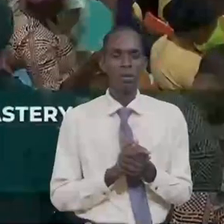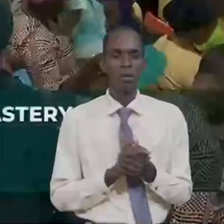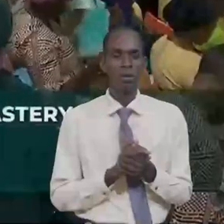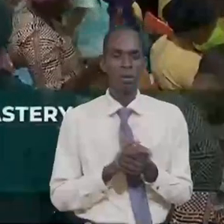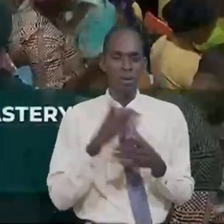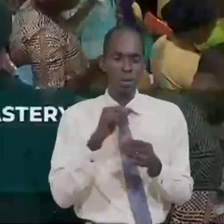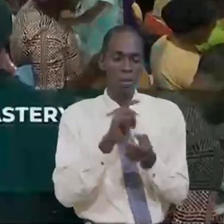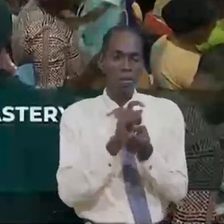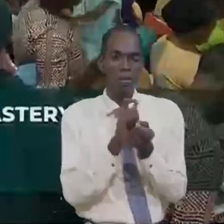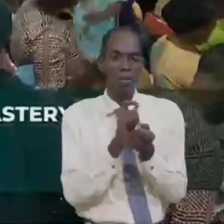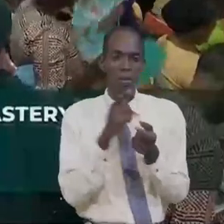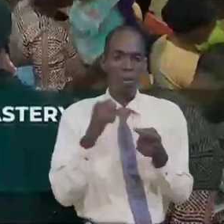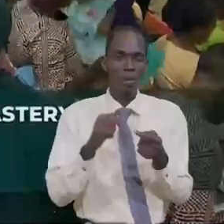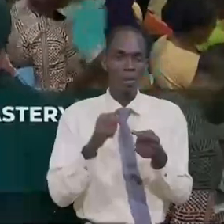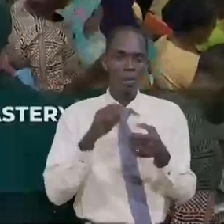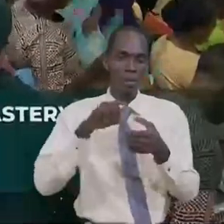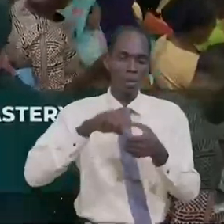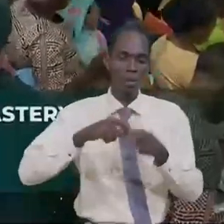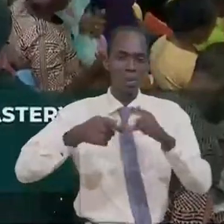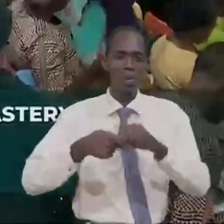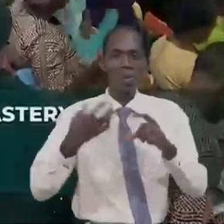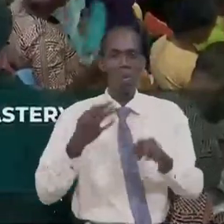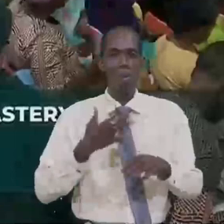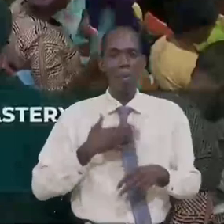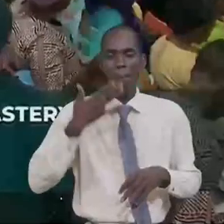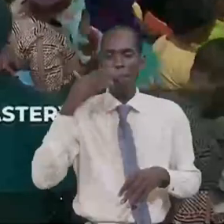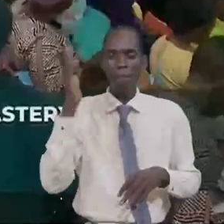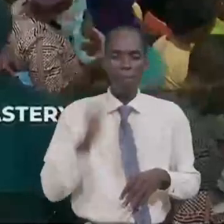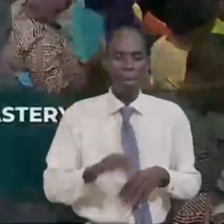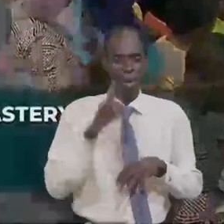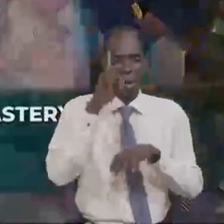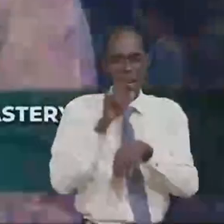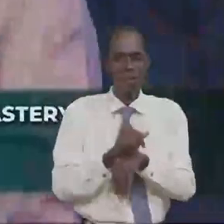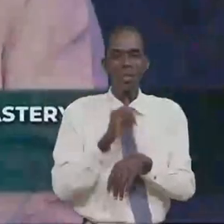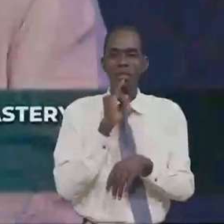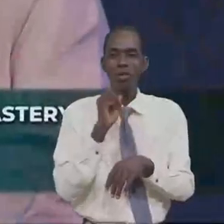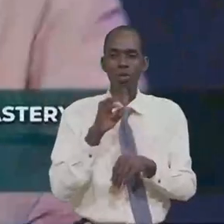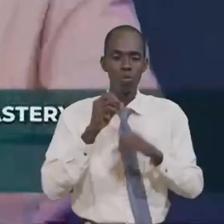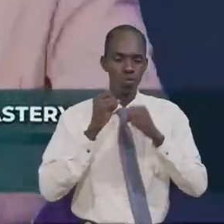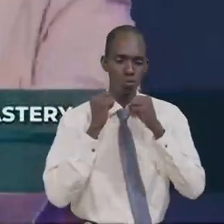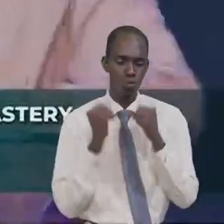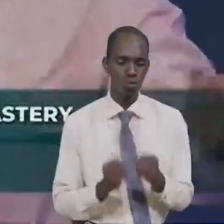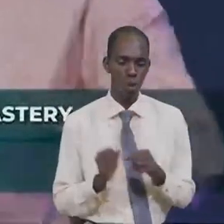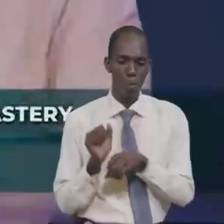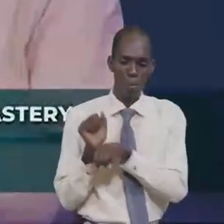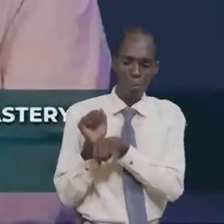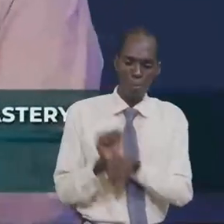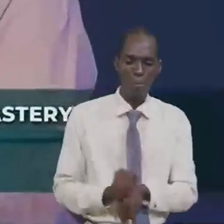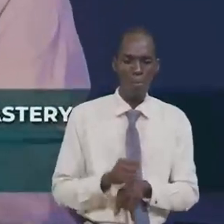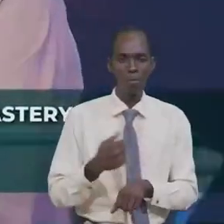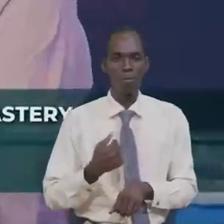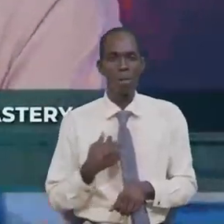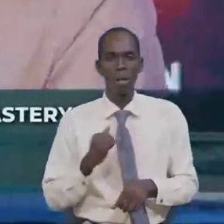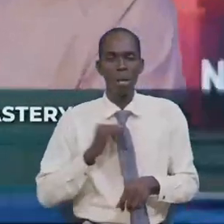la chaîne de mes mauvaises habitudes ainsi forte qui me lie je ne peux pas m'en